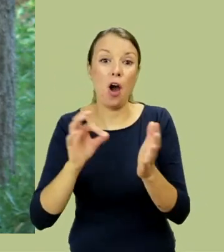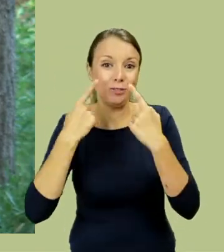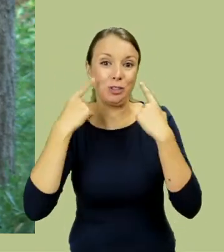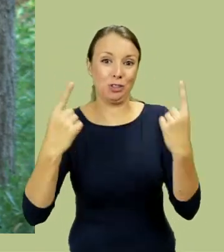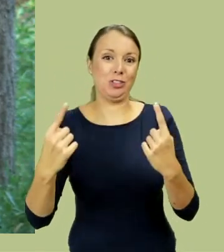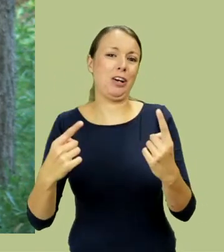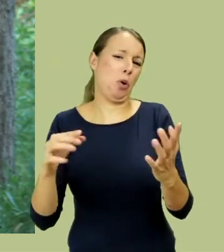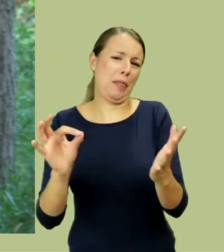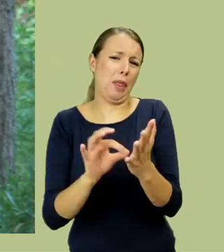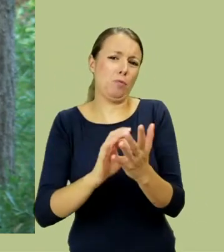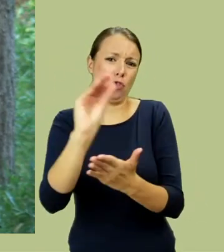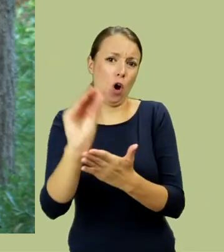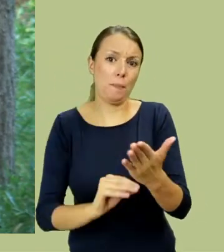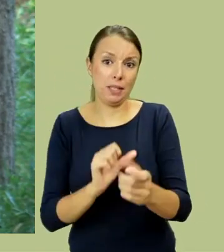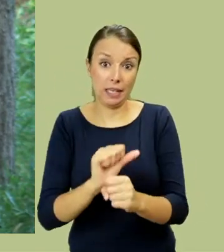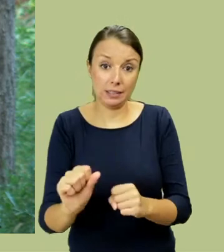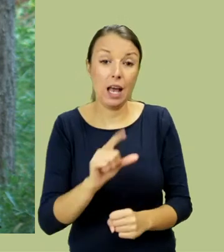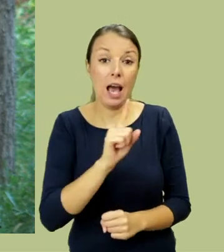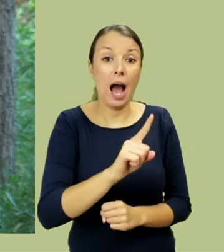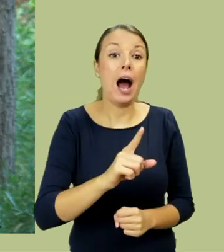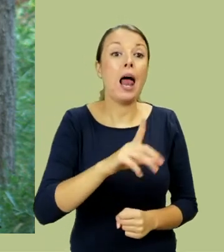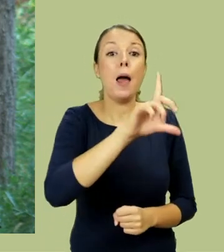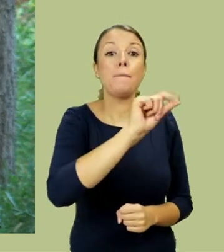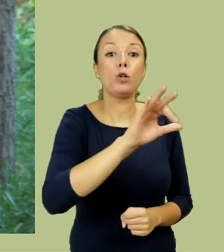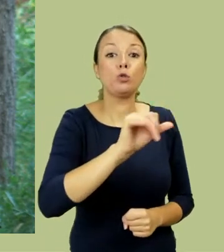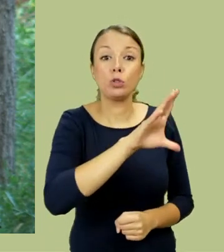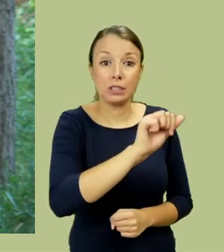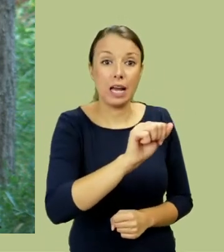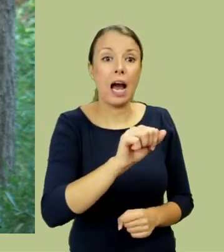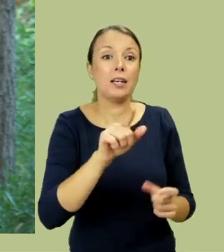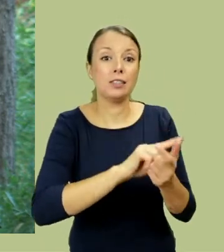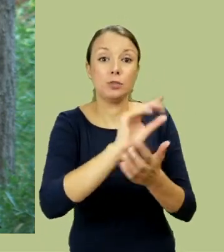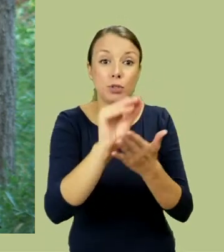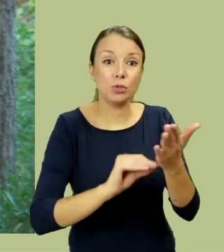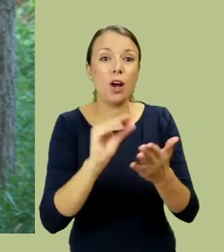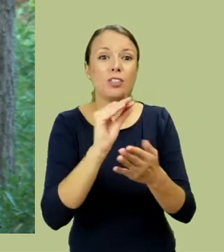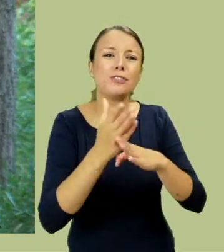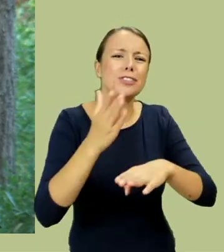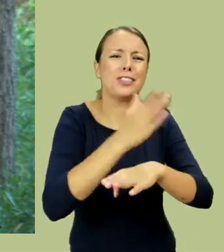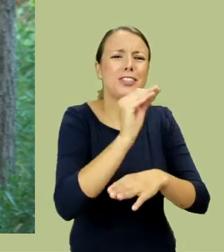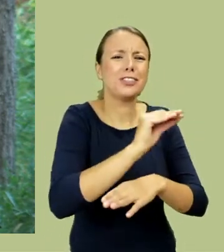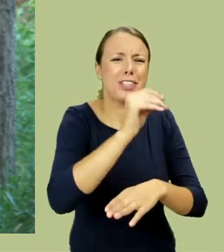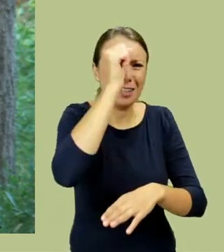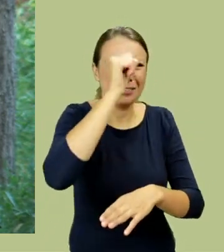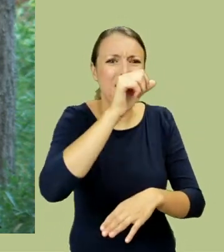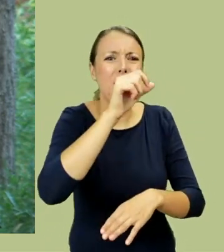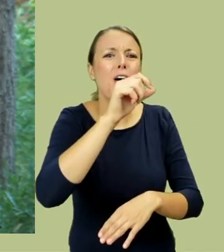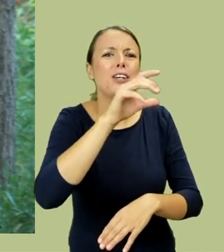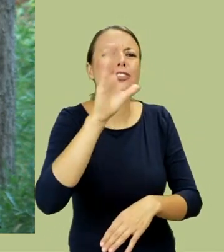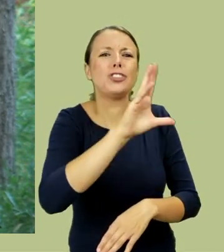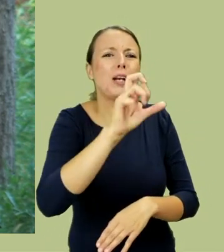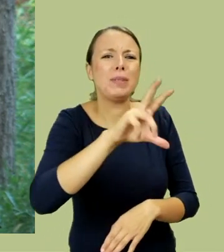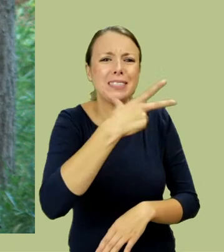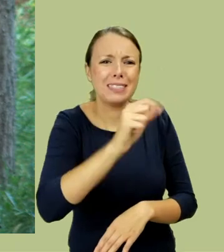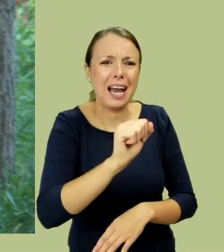Piłsudska pisała, wtedy jeszcze nadal ciągle Szczerbińska, ale to już wyjaśniła moja poprzedniczka,